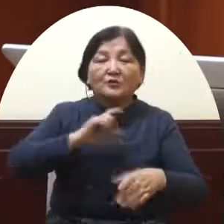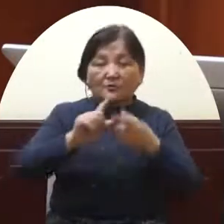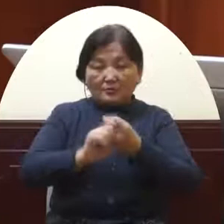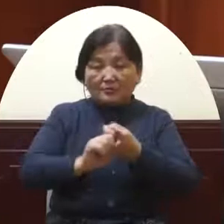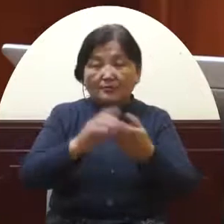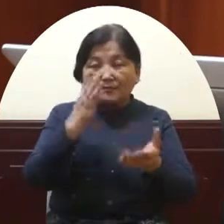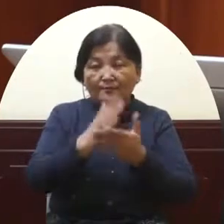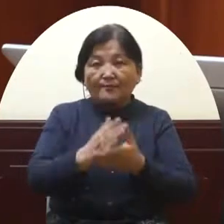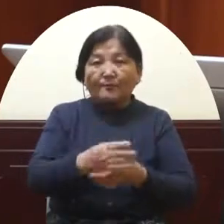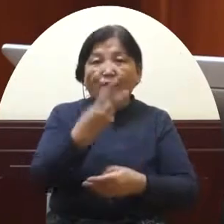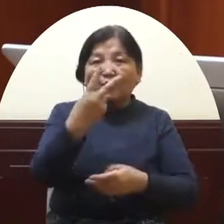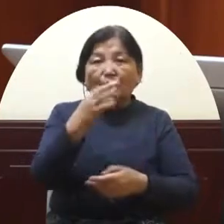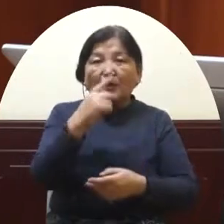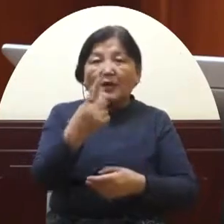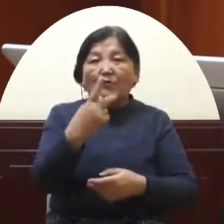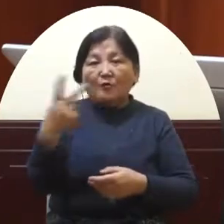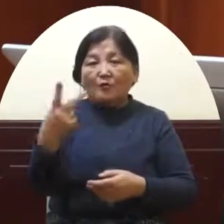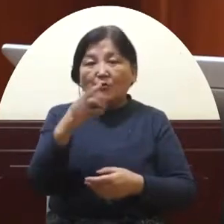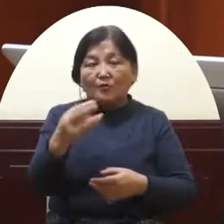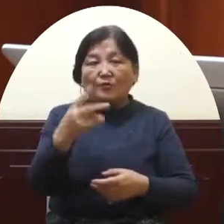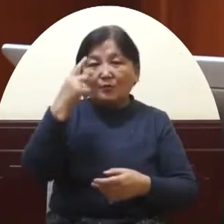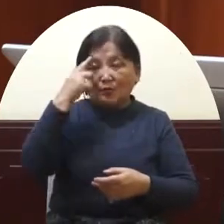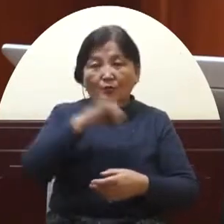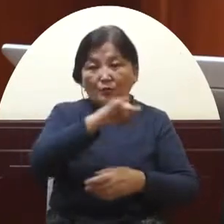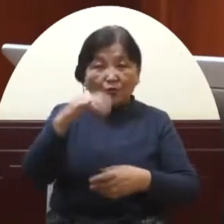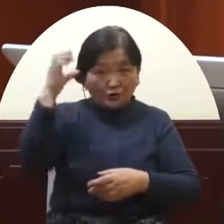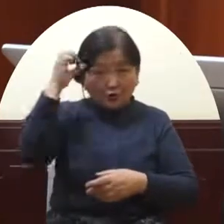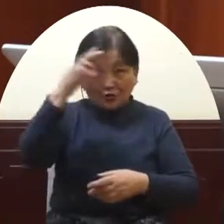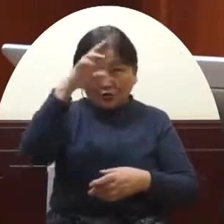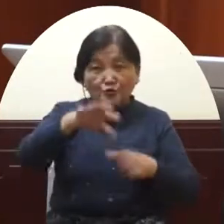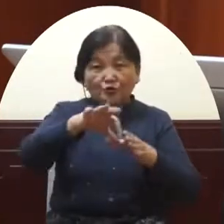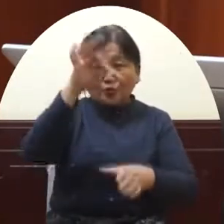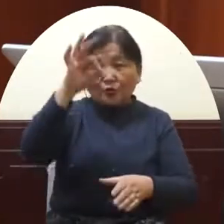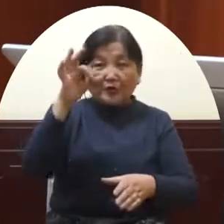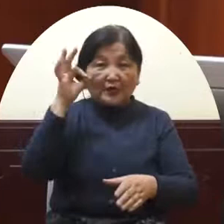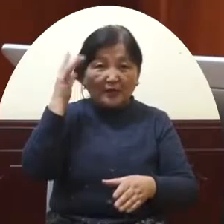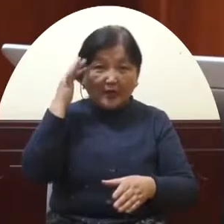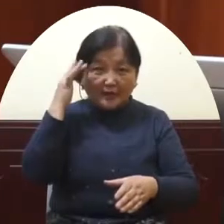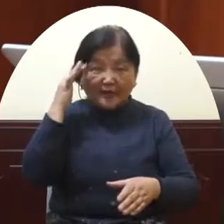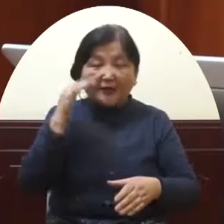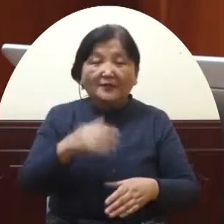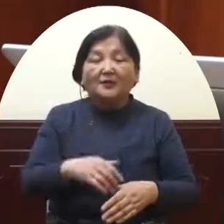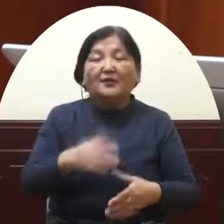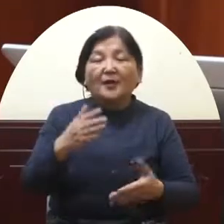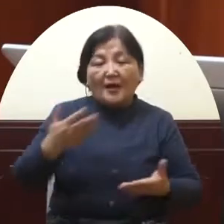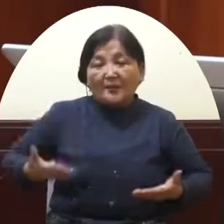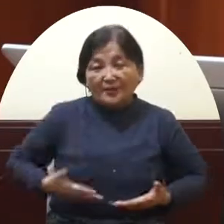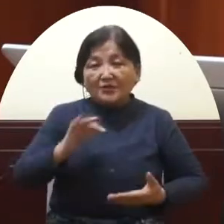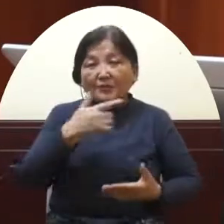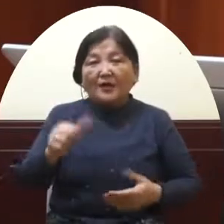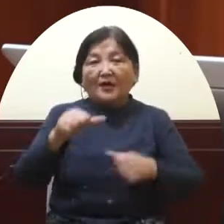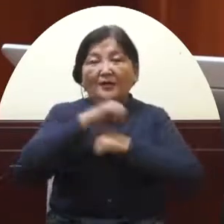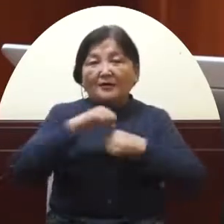2013 оны ерөнхийлөгчийн сонгуульд бас энэ гадаадад байгаа иргэдийг 6 сарын